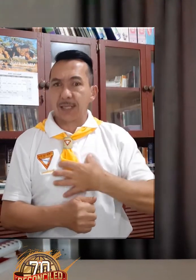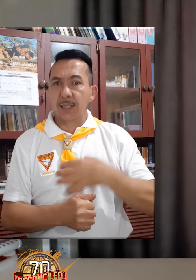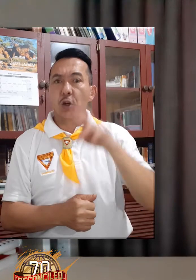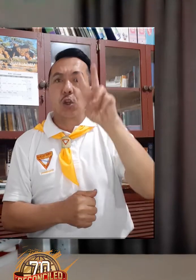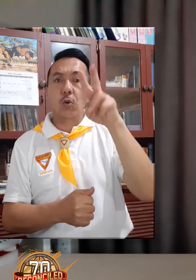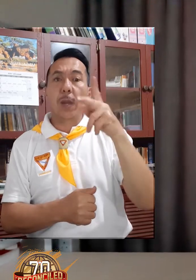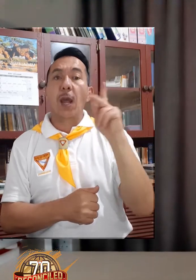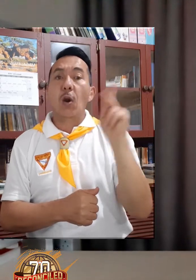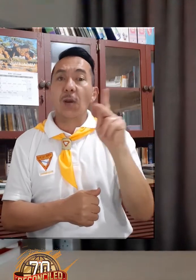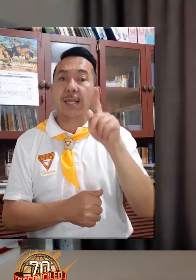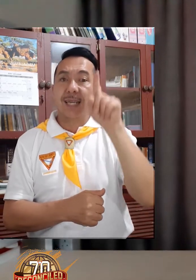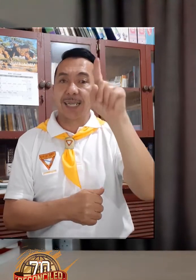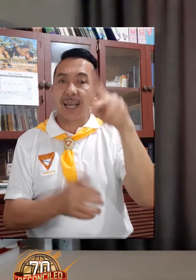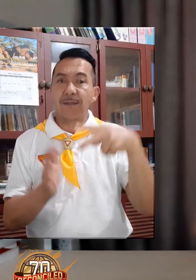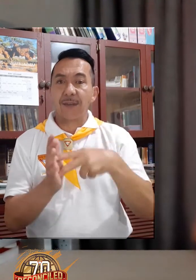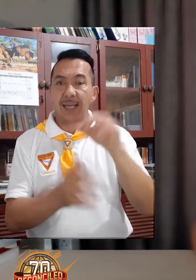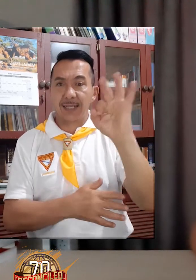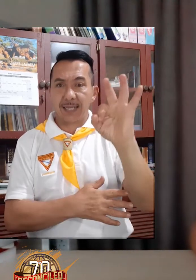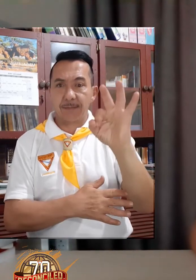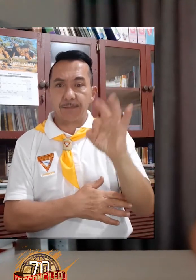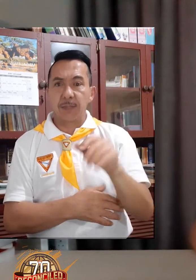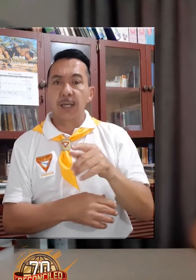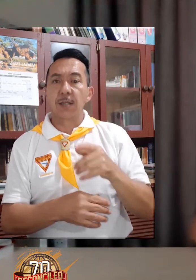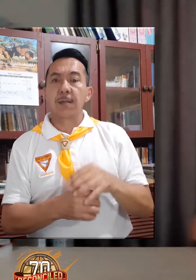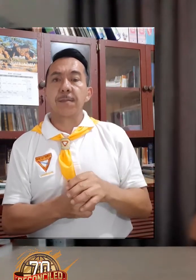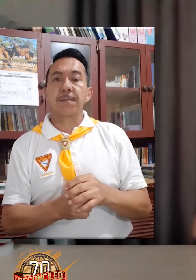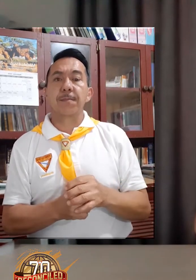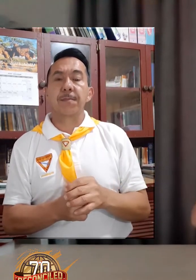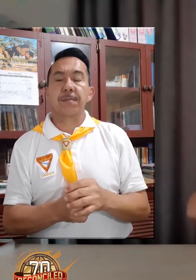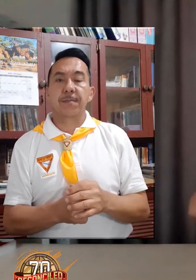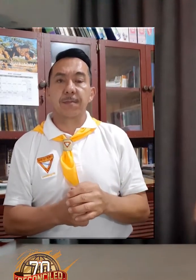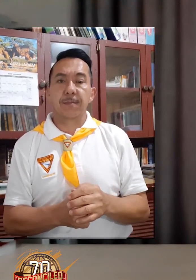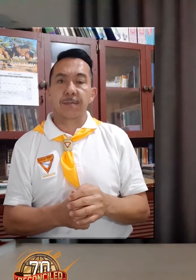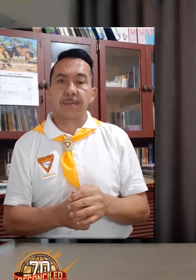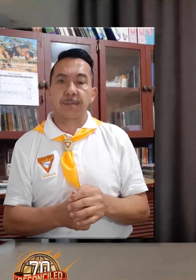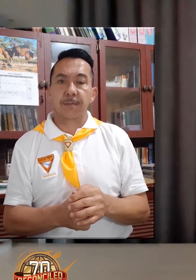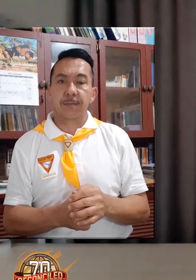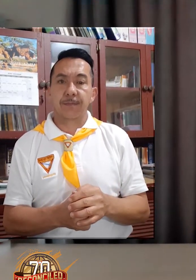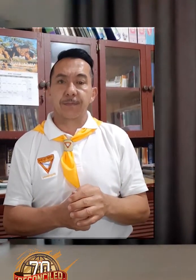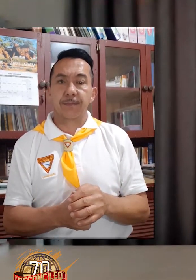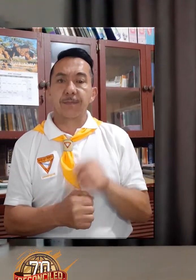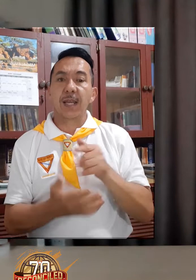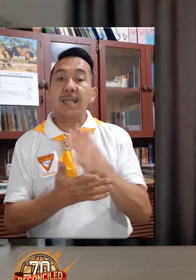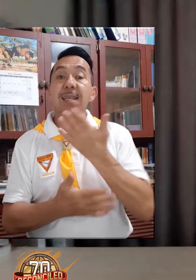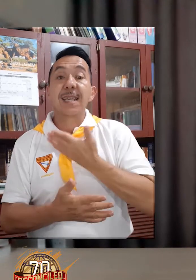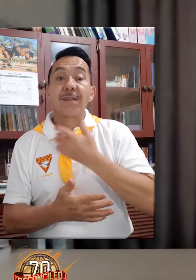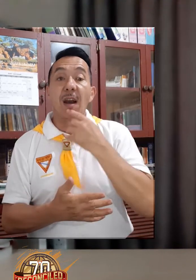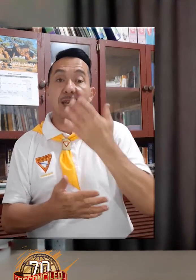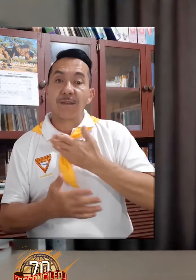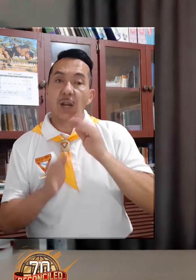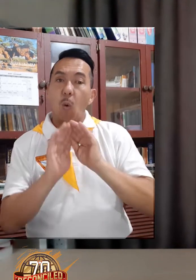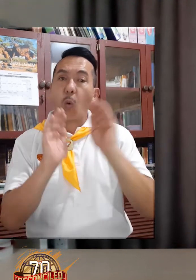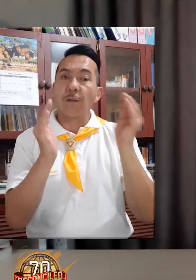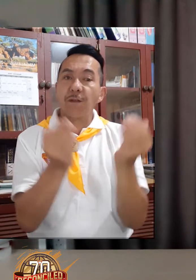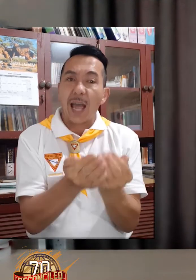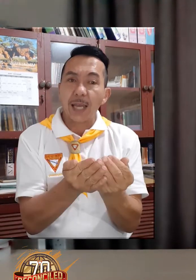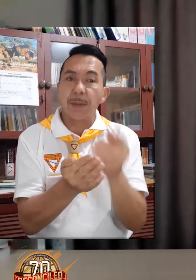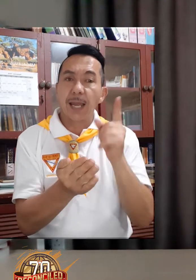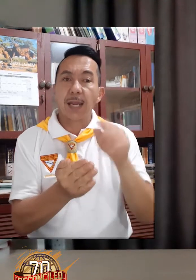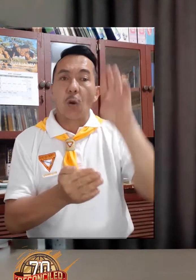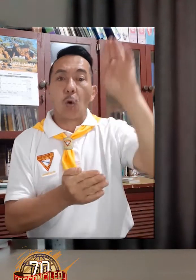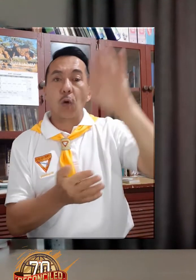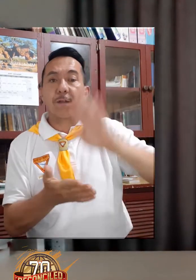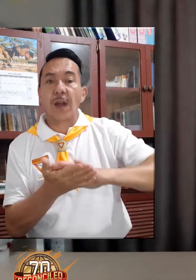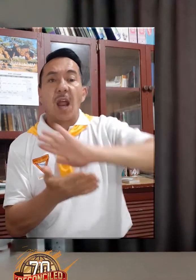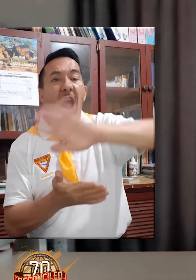2 Korintiërs 1:3. die Vader van ontferminge en die God van